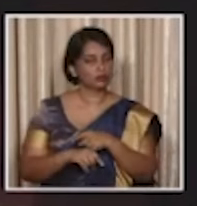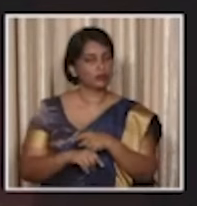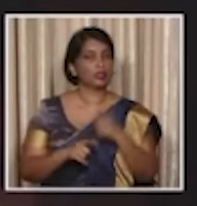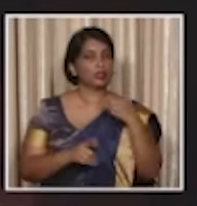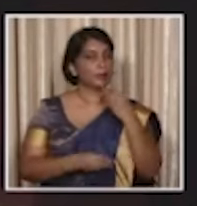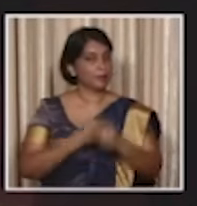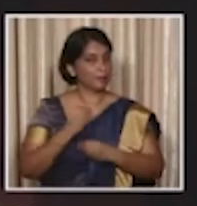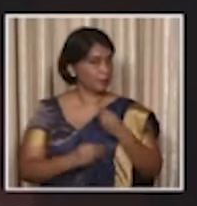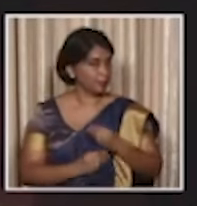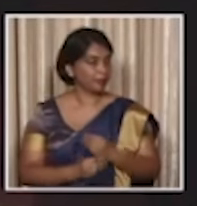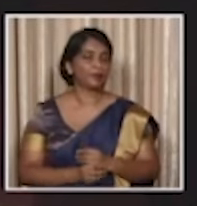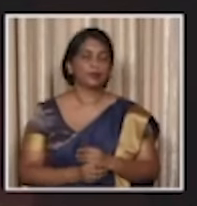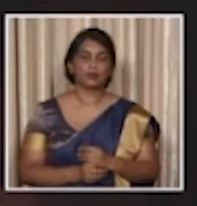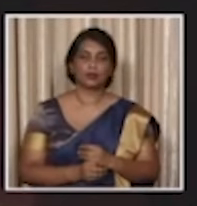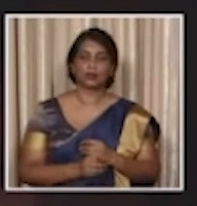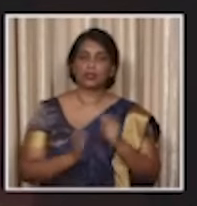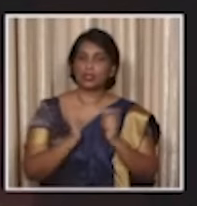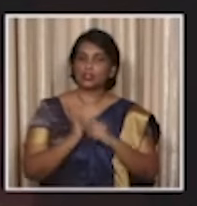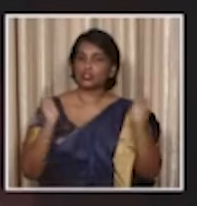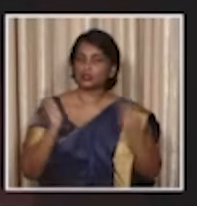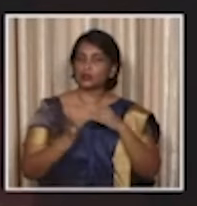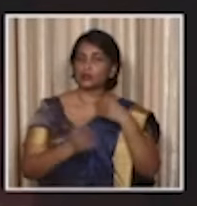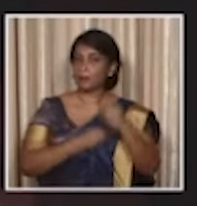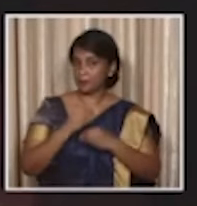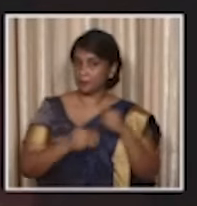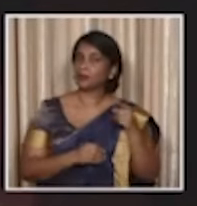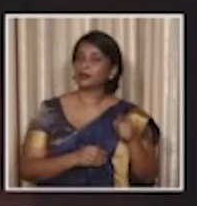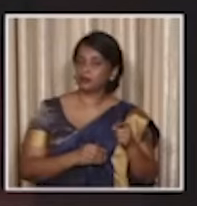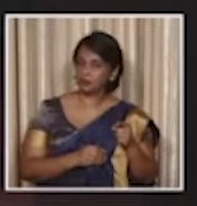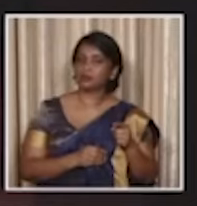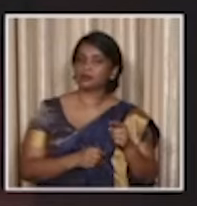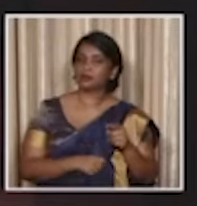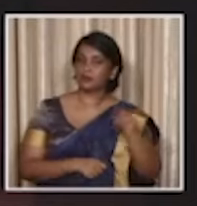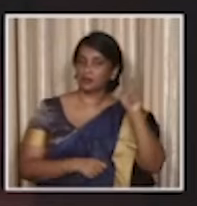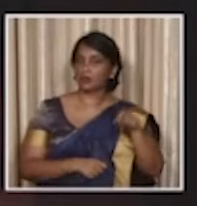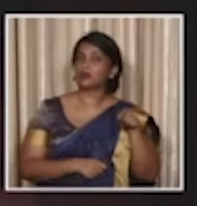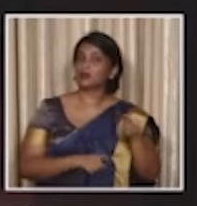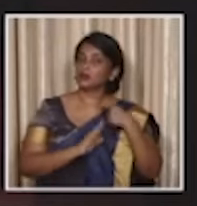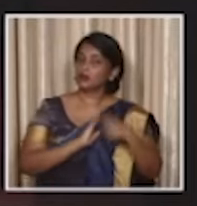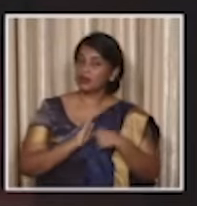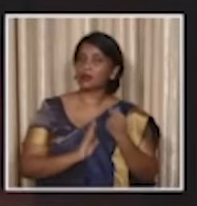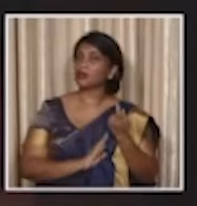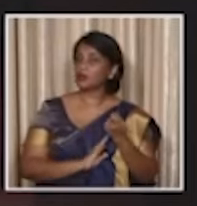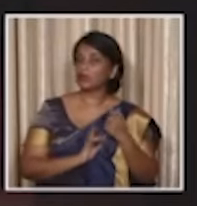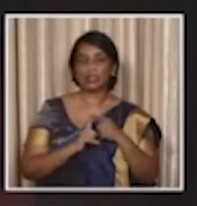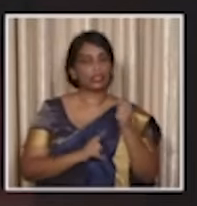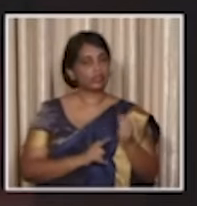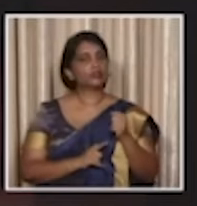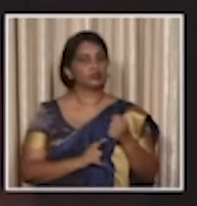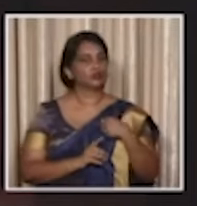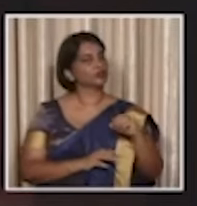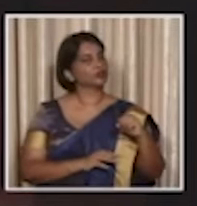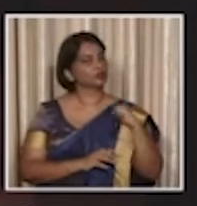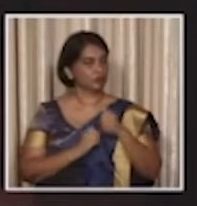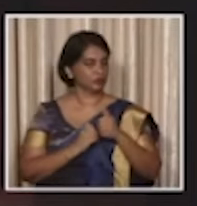ධීවර කර්මාන්තය, ශුද්‍ර කුඩා හා මධ්‍ය පරිමාණයේ කර්මාන්තකරුවන් මේ රටේ ආර්ථික එන්ජිම අපි